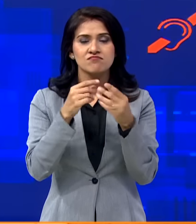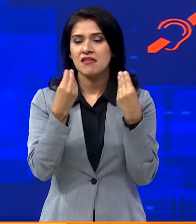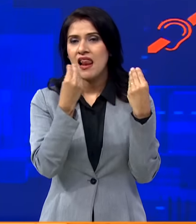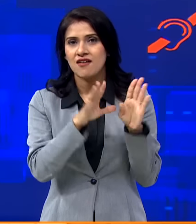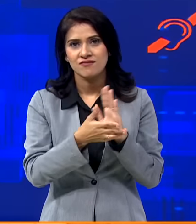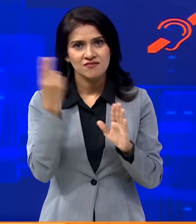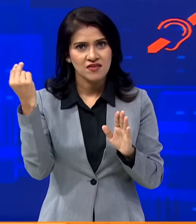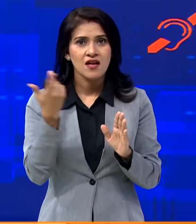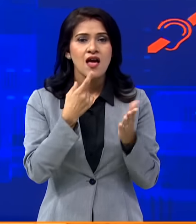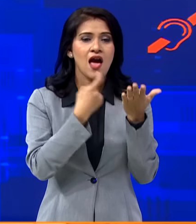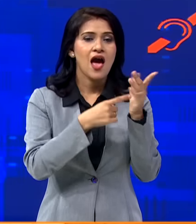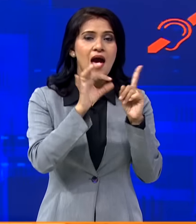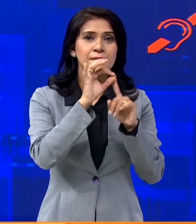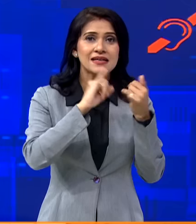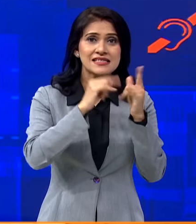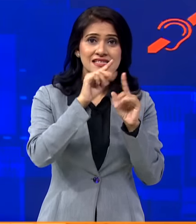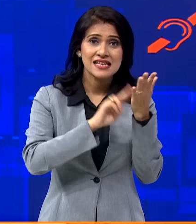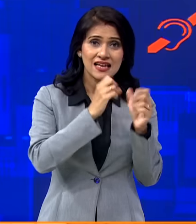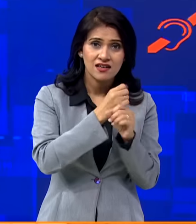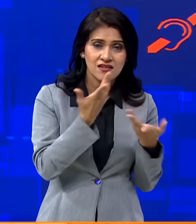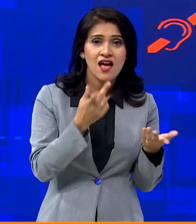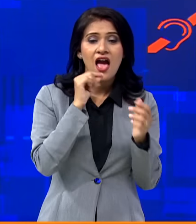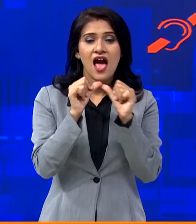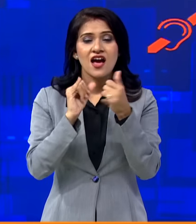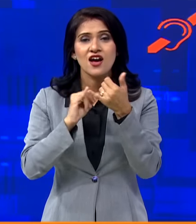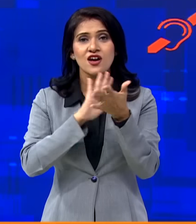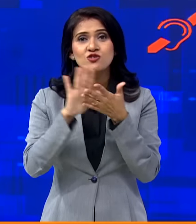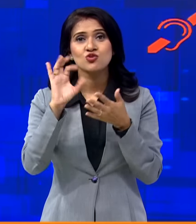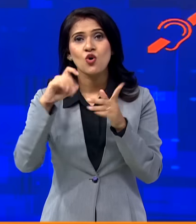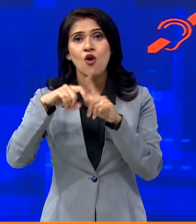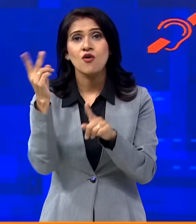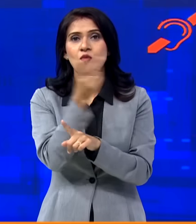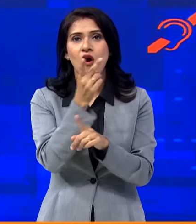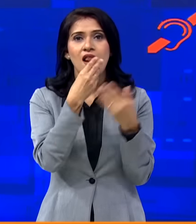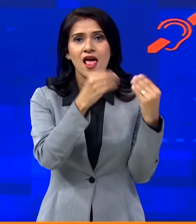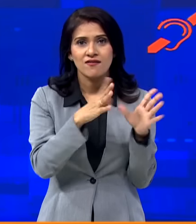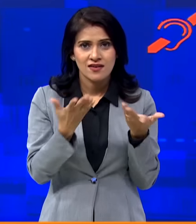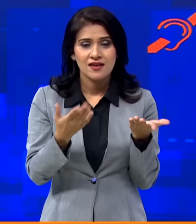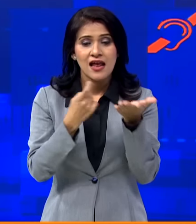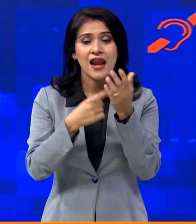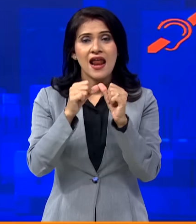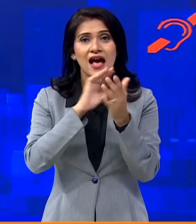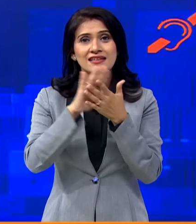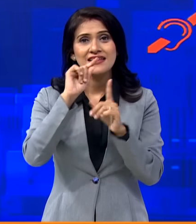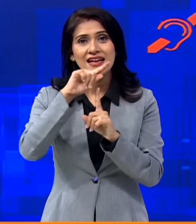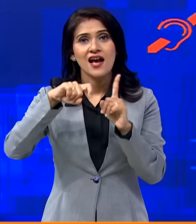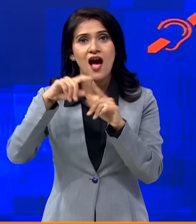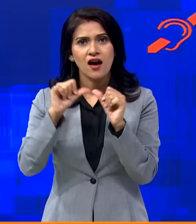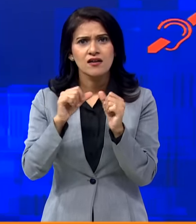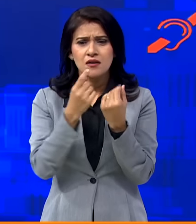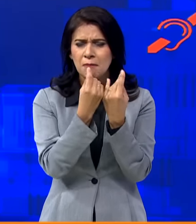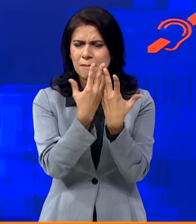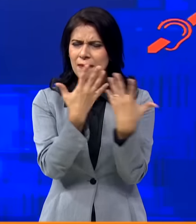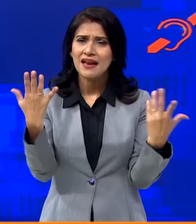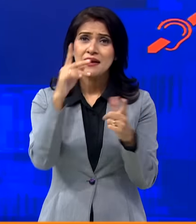आरपीएन सिंह गए अशोक तवर गए अशोक चौहान गौरव बल्लभ गए राधिका खेड़ा गई लाइन लगी